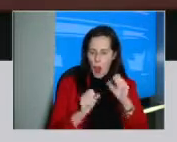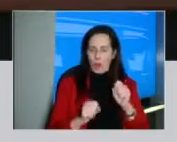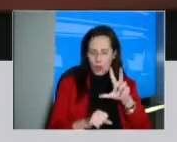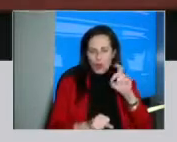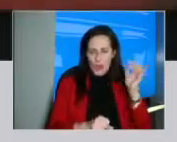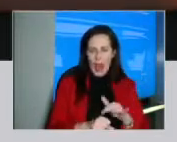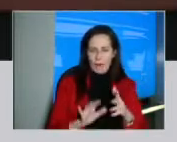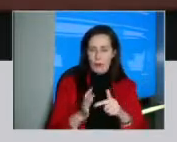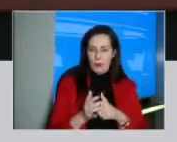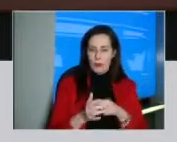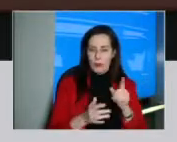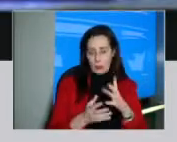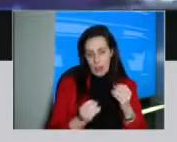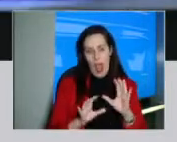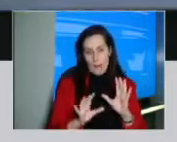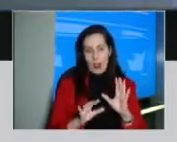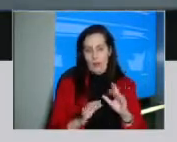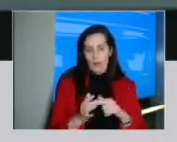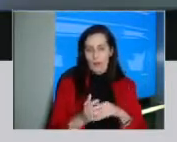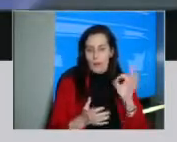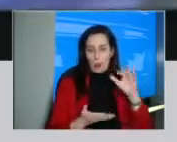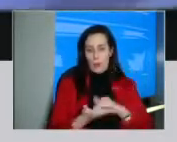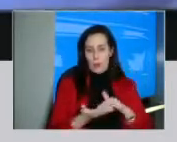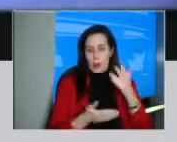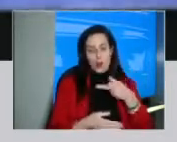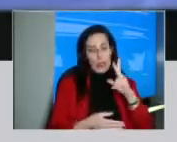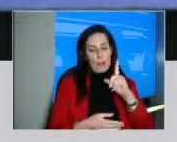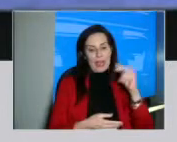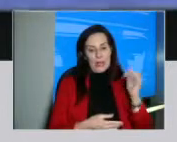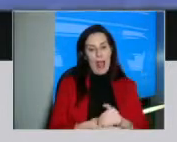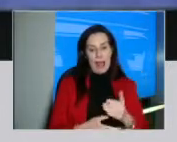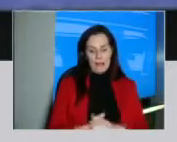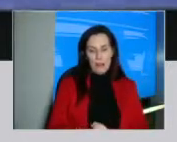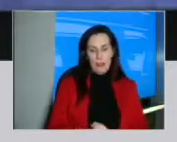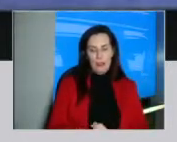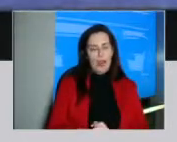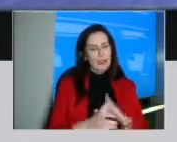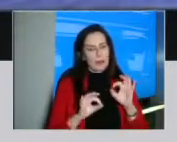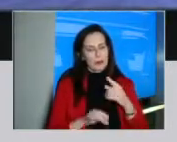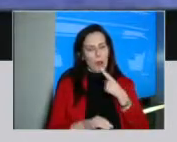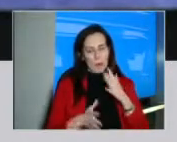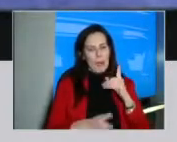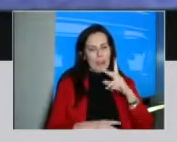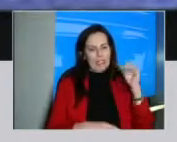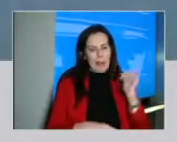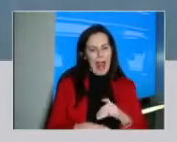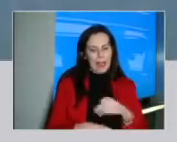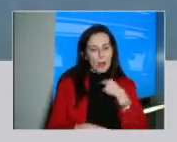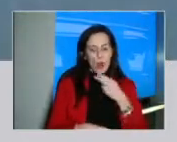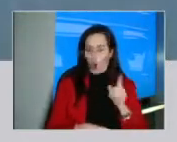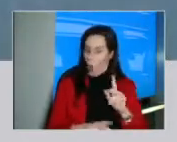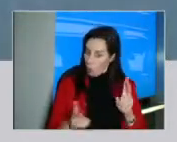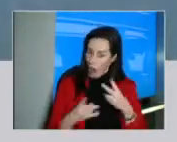במספר, שזה לא מעט, ואחוז החסימה היה למעלה מ-120 אלף קולות. נכון. אז בעצם אנחנו מדברים בערך 120 אלף קולות, לא